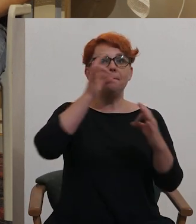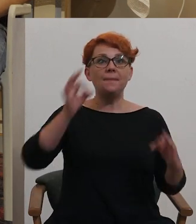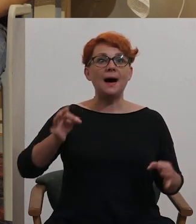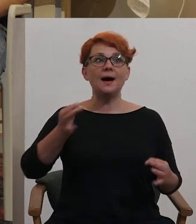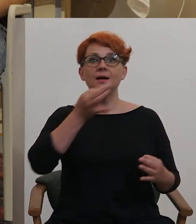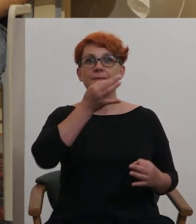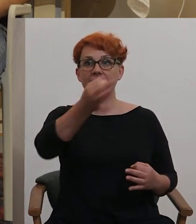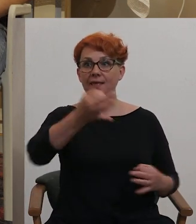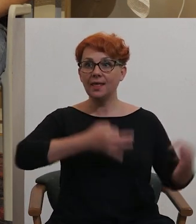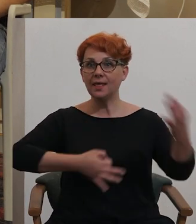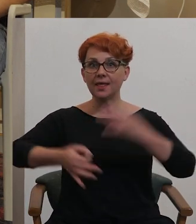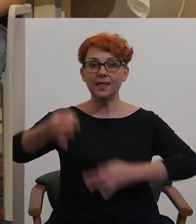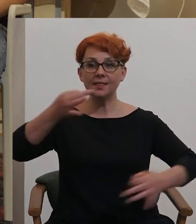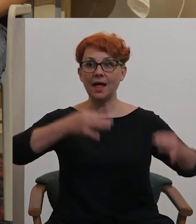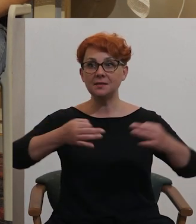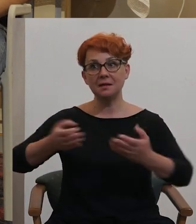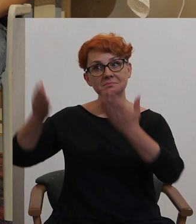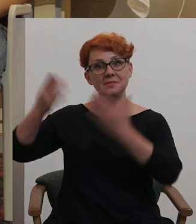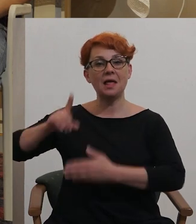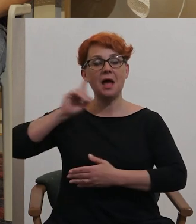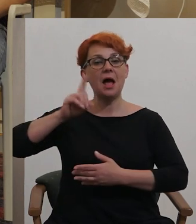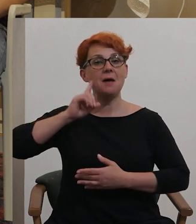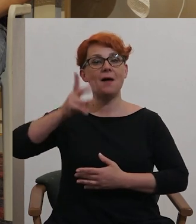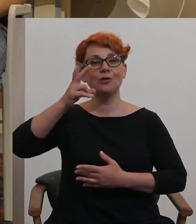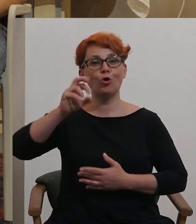Państwo pytania do Pana Piotra Korczyńskiego?